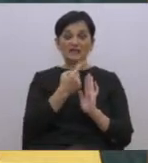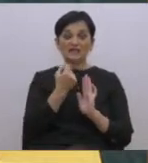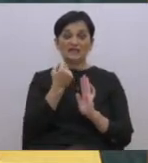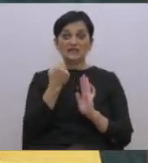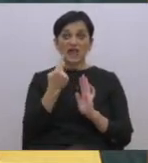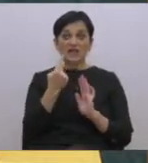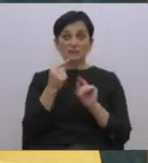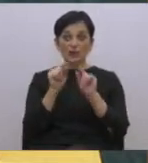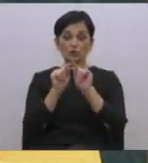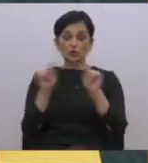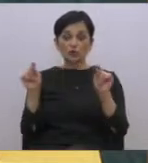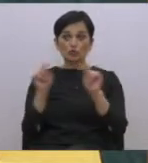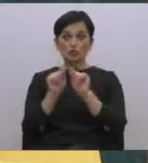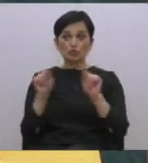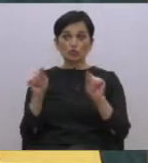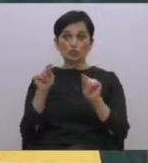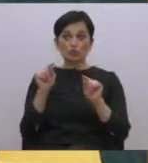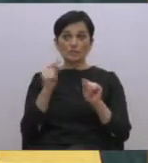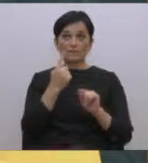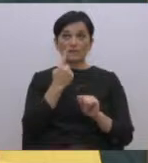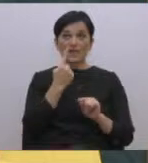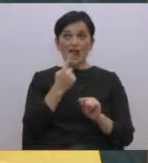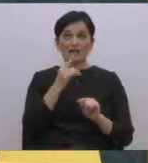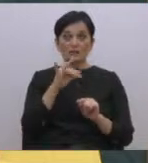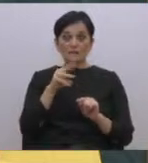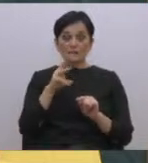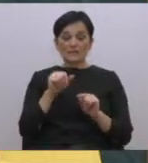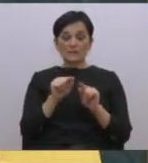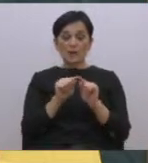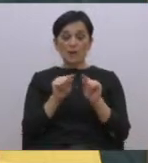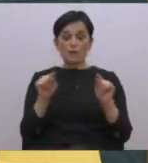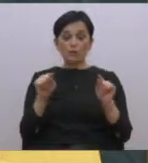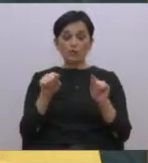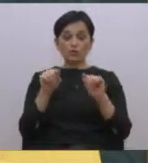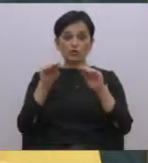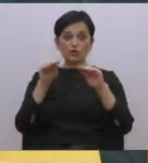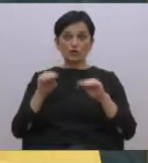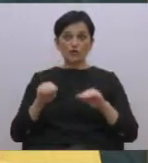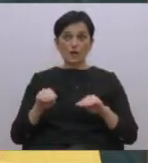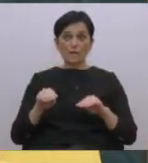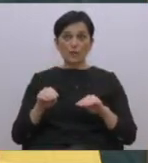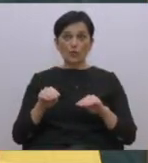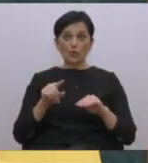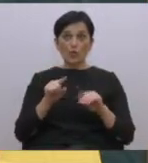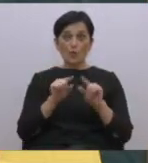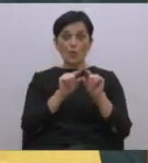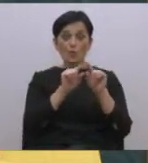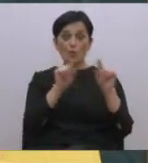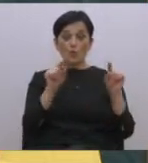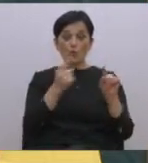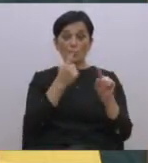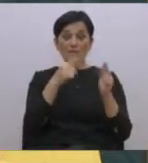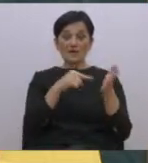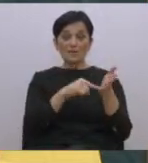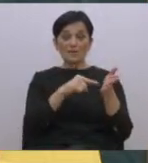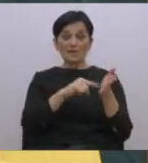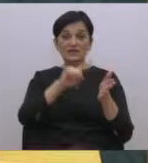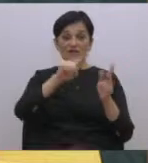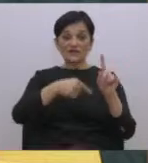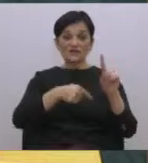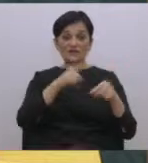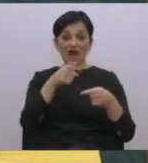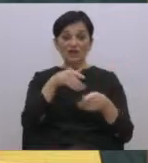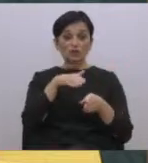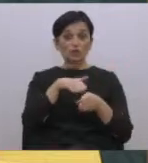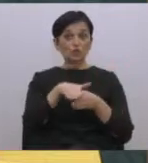B, erti prima puncte, ase ce am ocalib deba, am muhlis pirul puncte, mitite bulivalde bule bise,